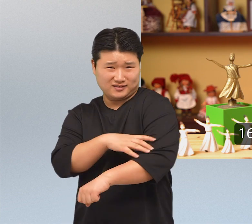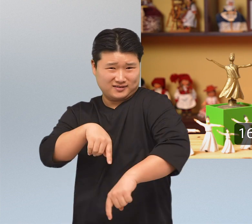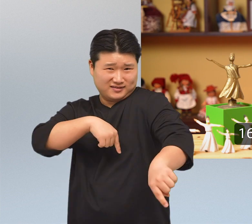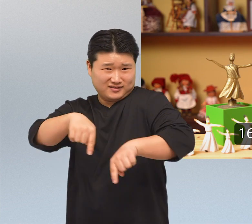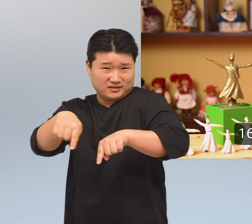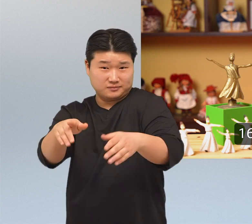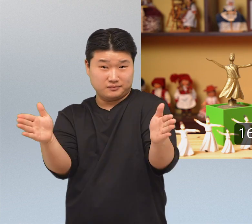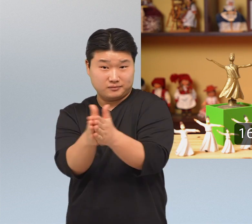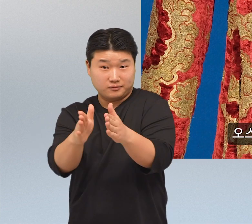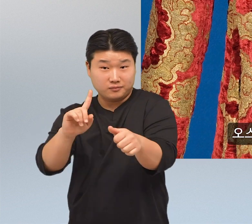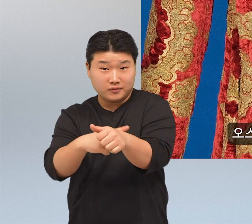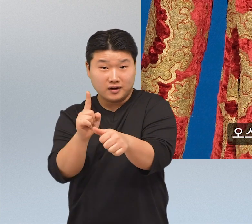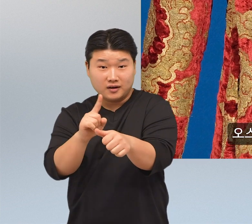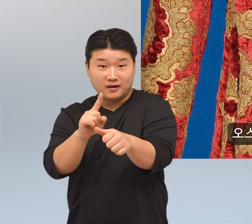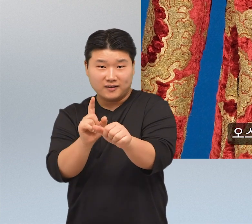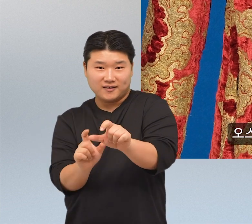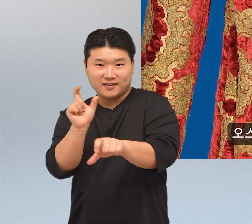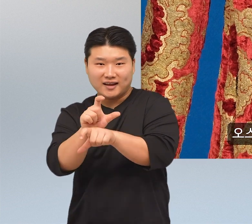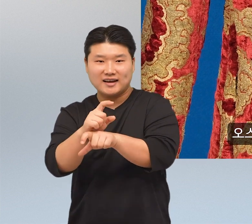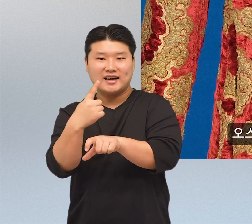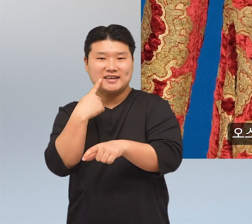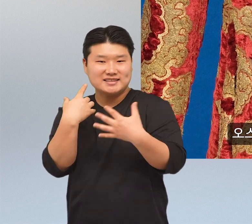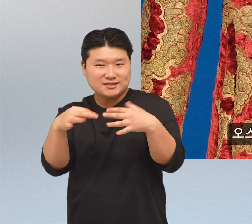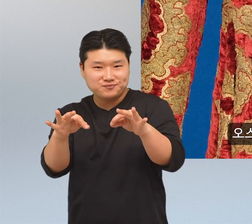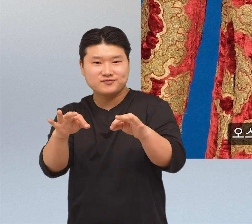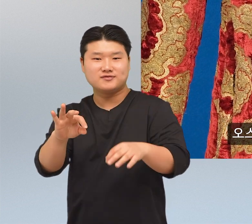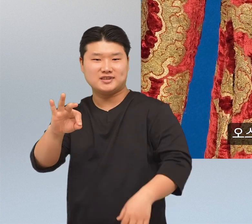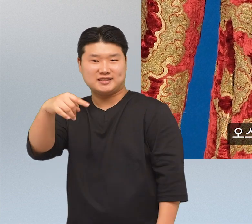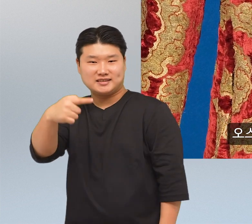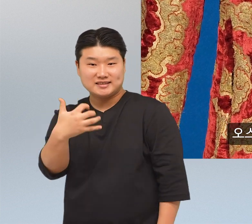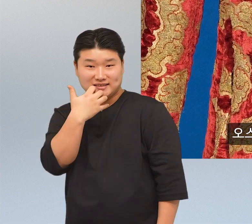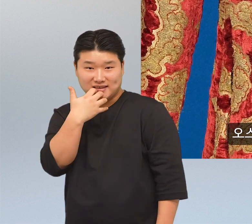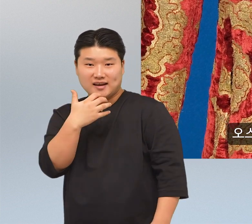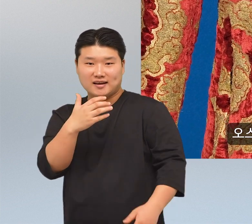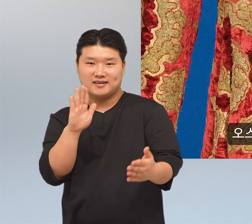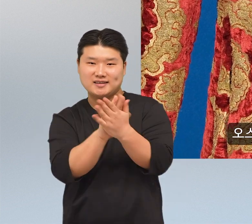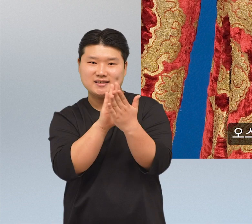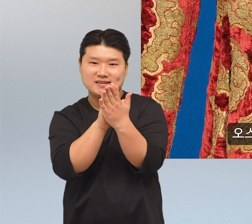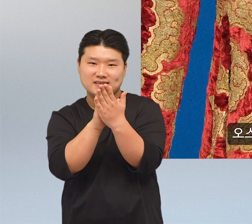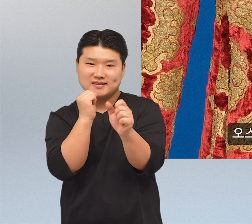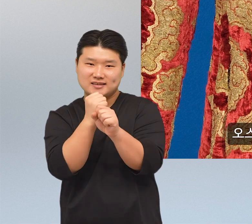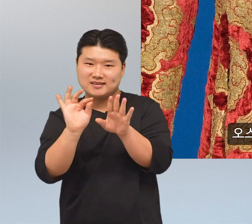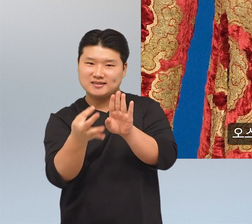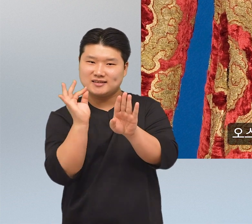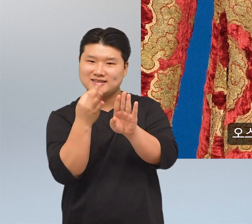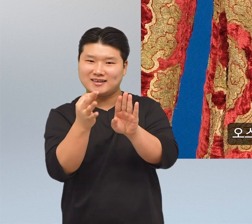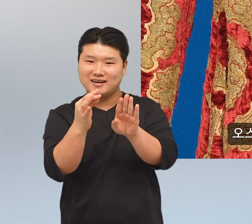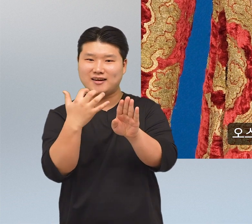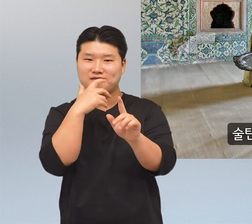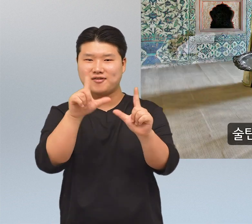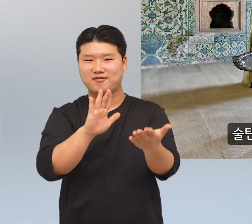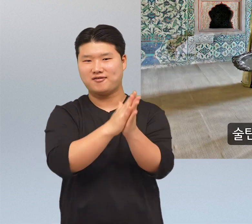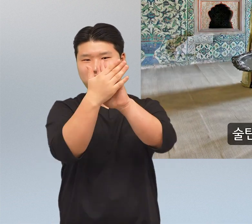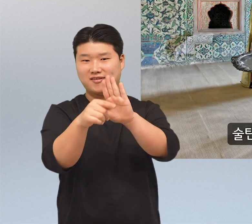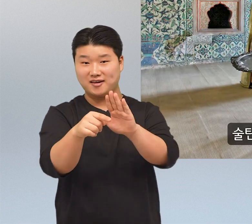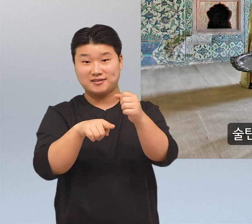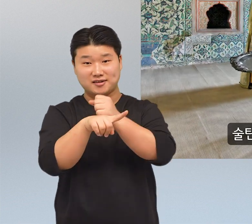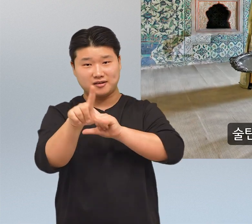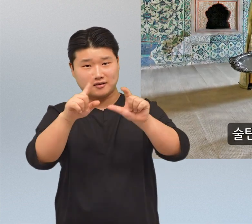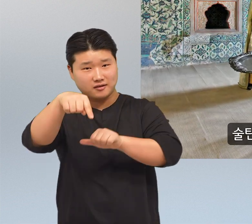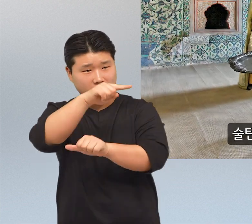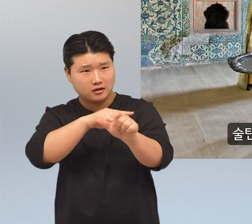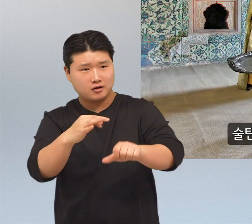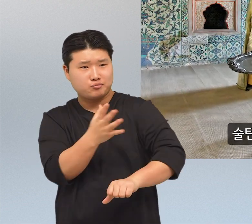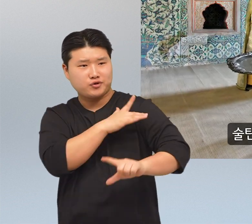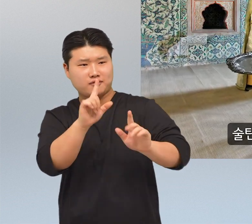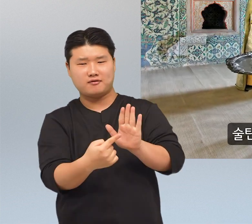절정에 달했습니다. 오스만은 금사와 은사를 실크 직물에 넣어 짰습니다. 술탄은